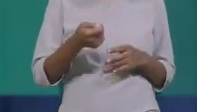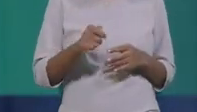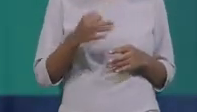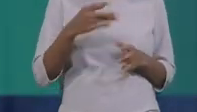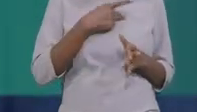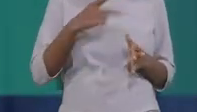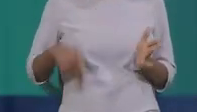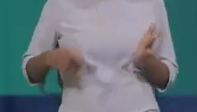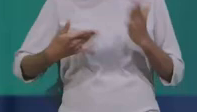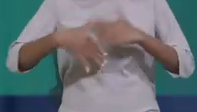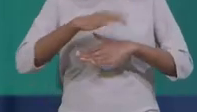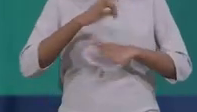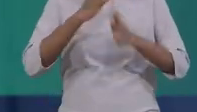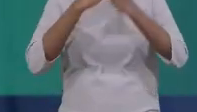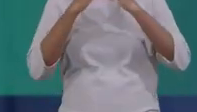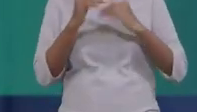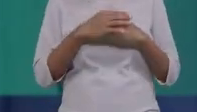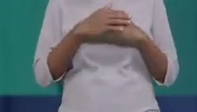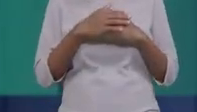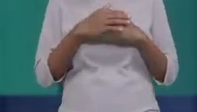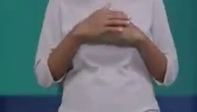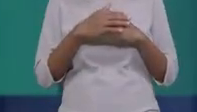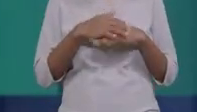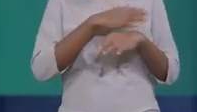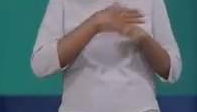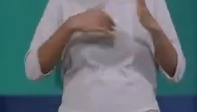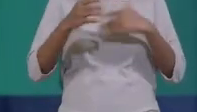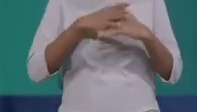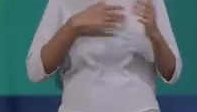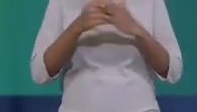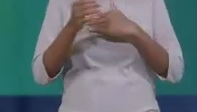Je te donnerai les clés du royaume des cieux.